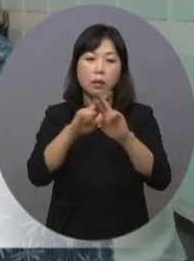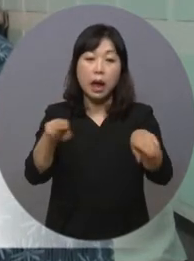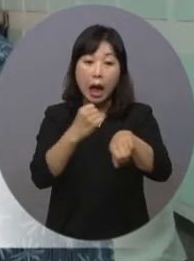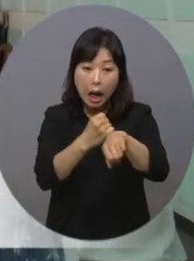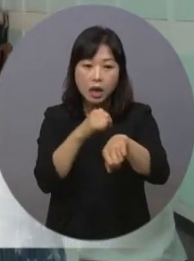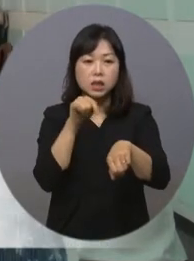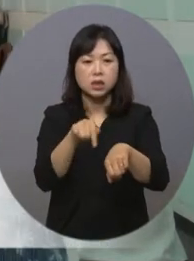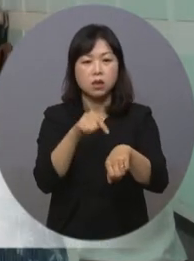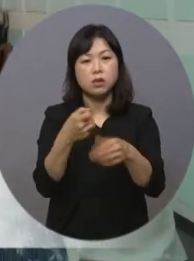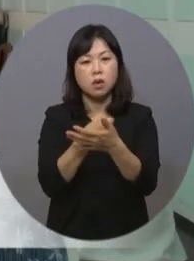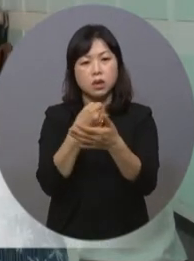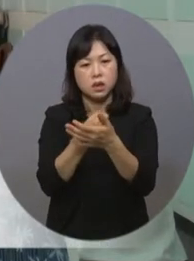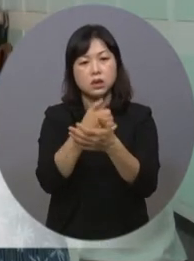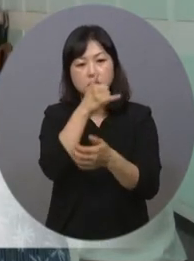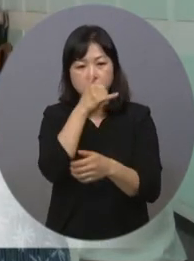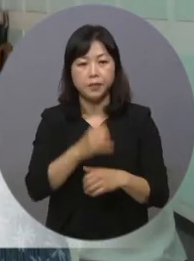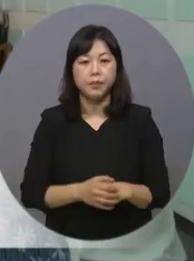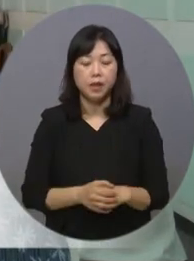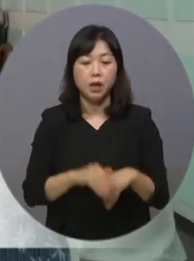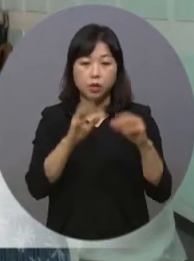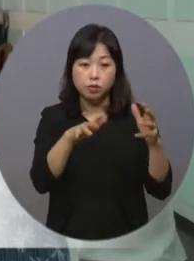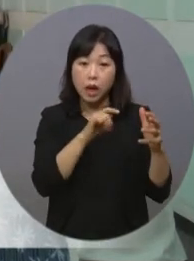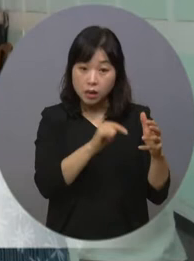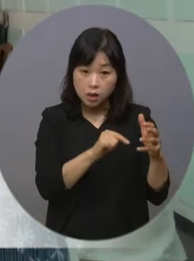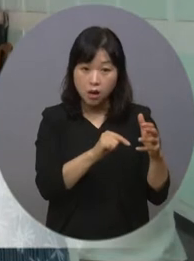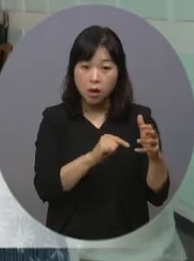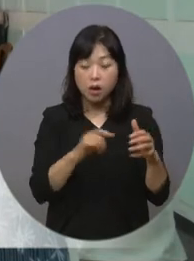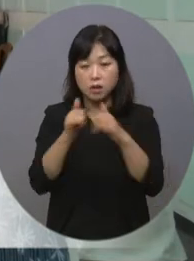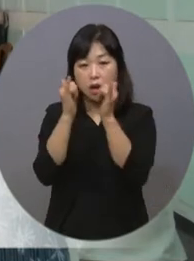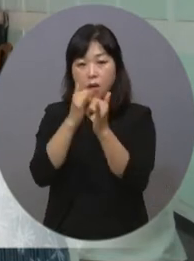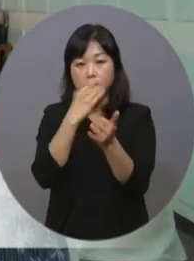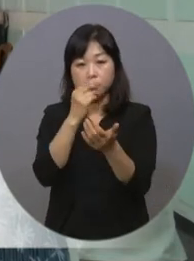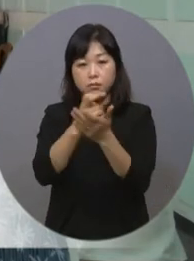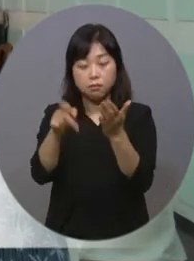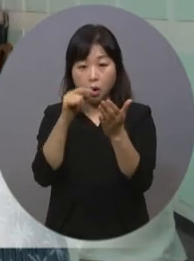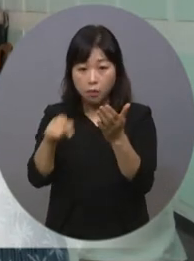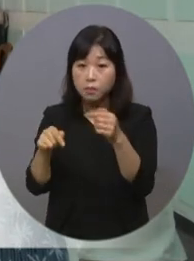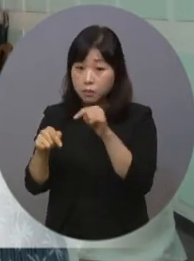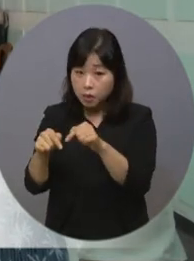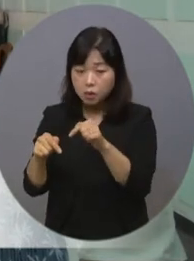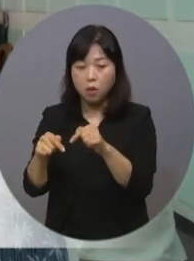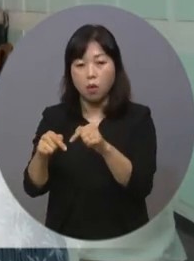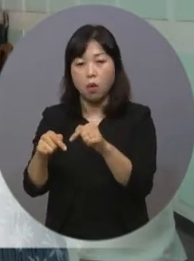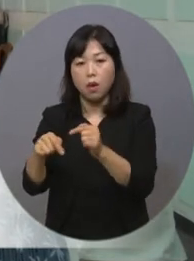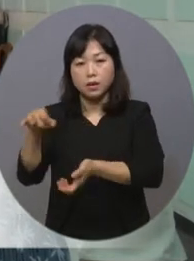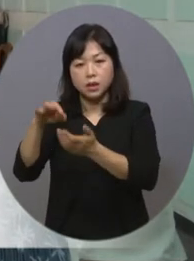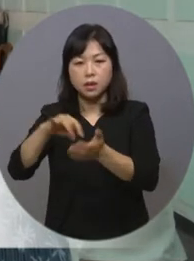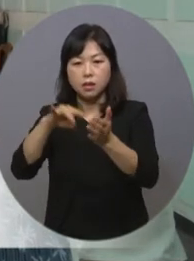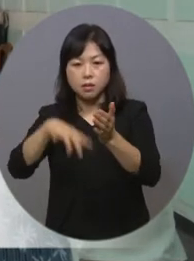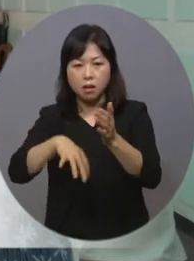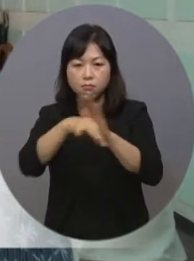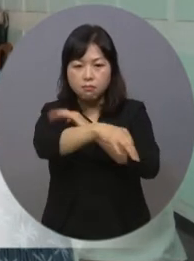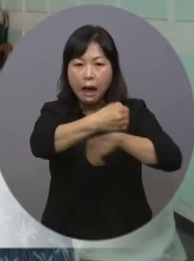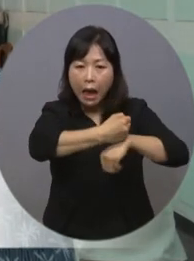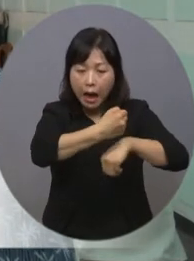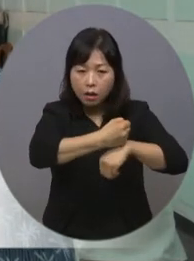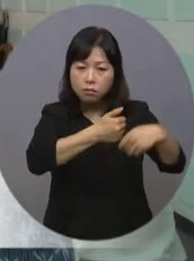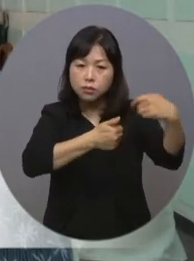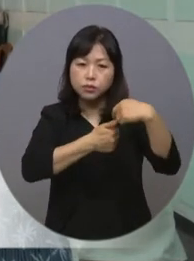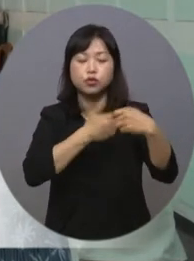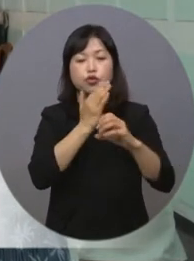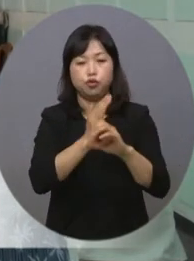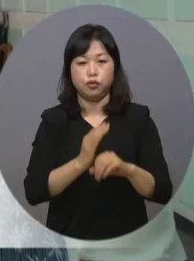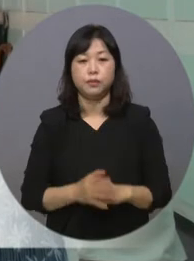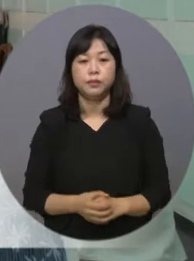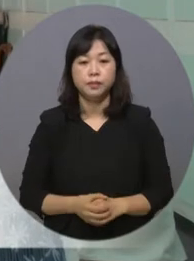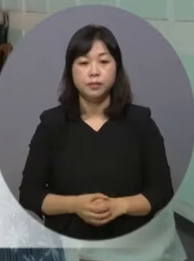많습니다. 지금 국가에서 사회복지법인도 재산세를 내도록 그렇게